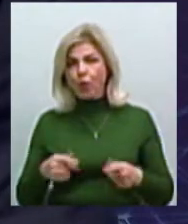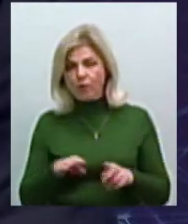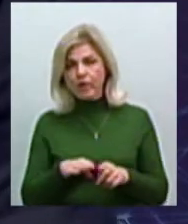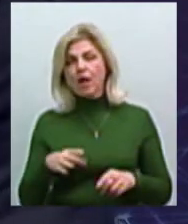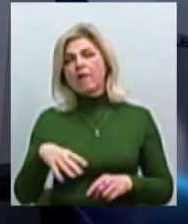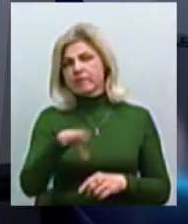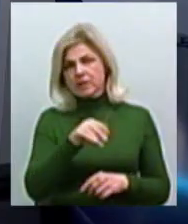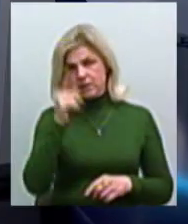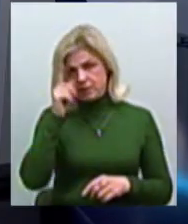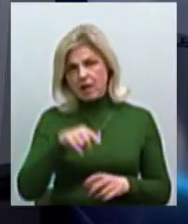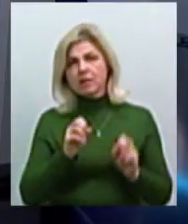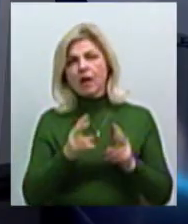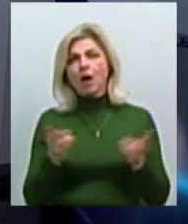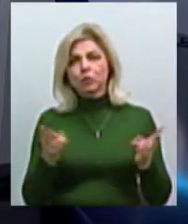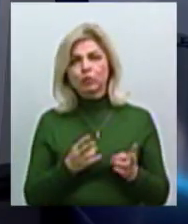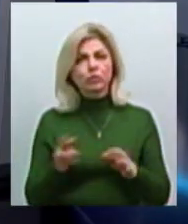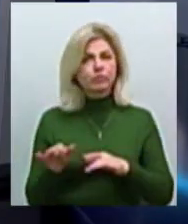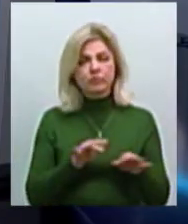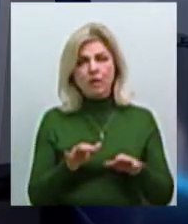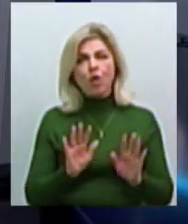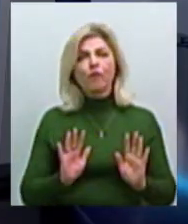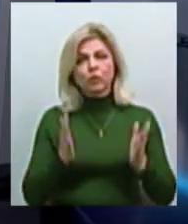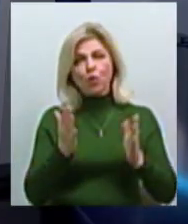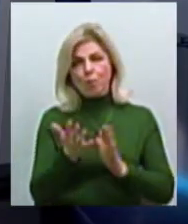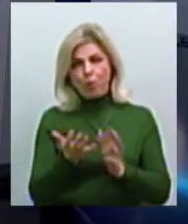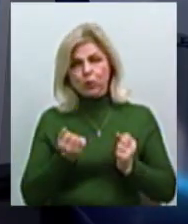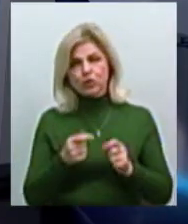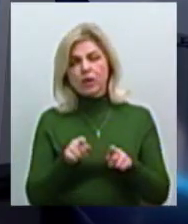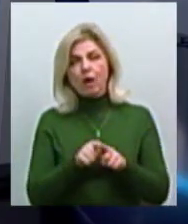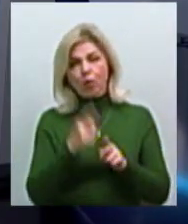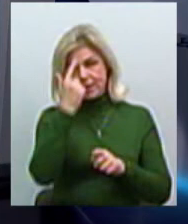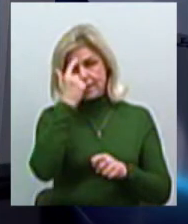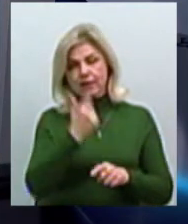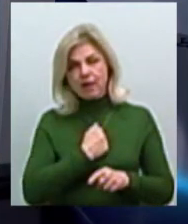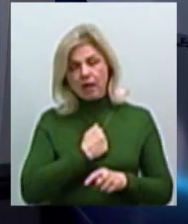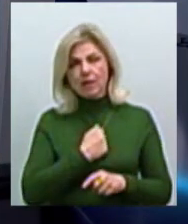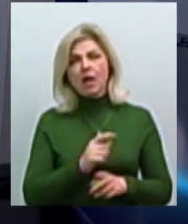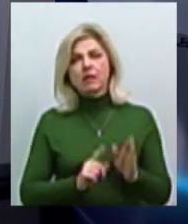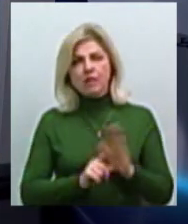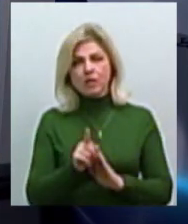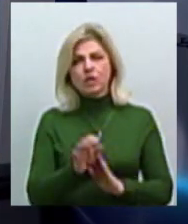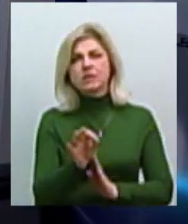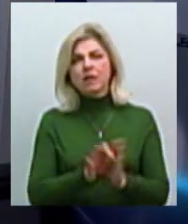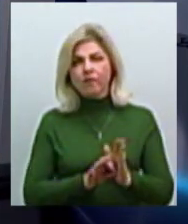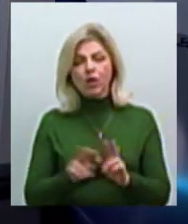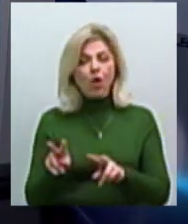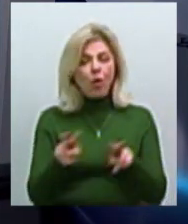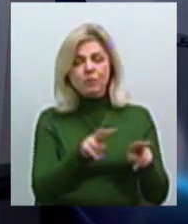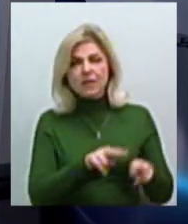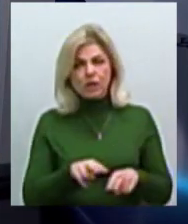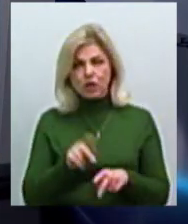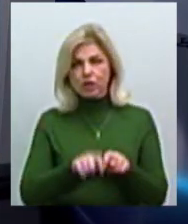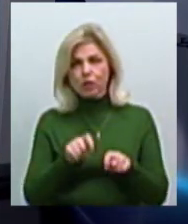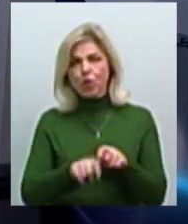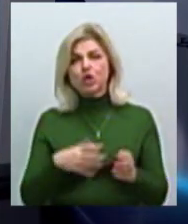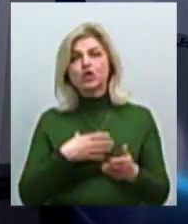знає, як необхідно діяти у разі отримання таких сигналів, приступають негайно к обстеженню своїх приміщень на наличі